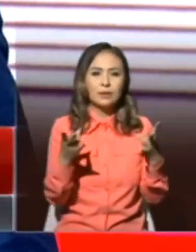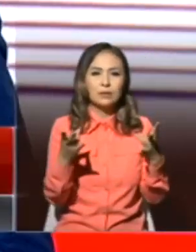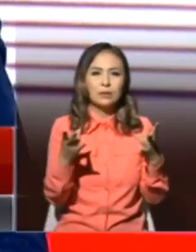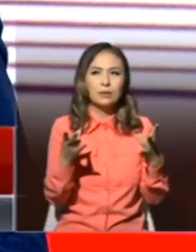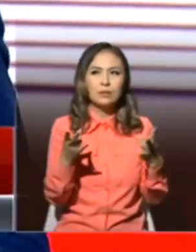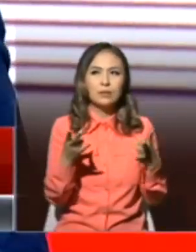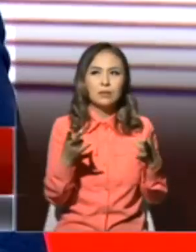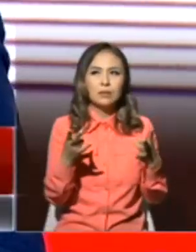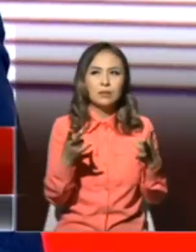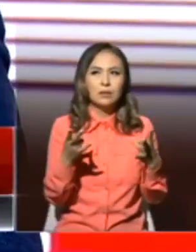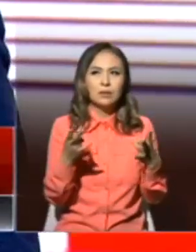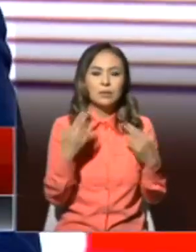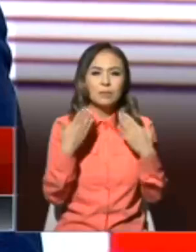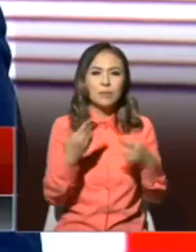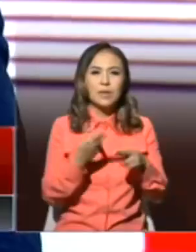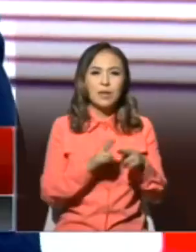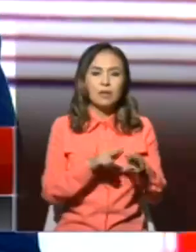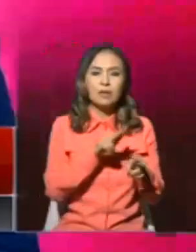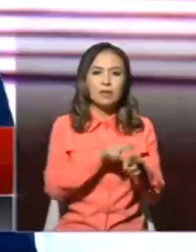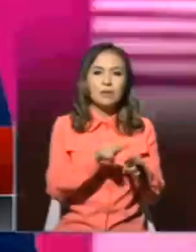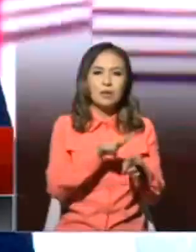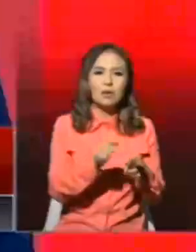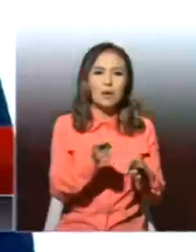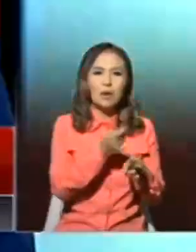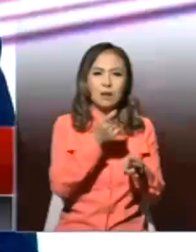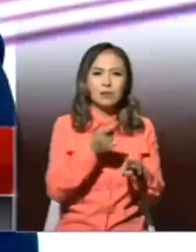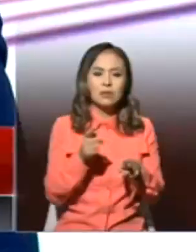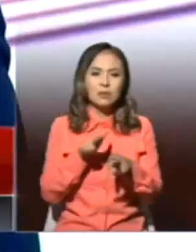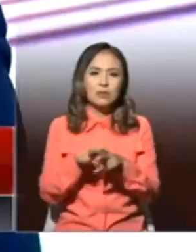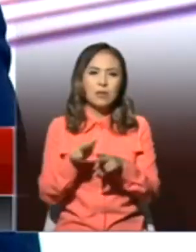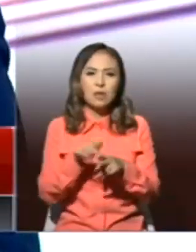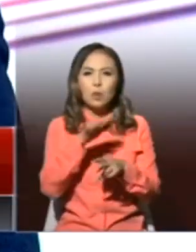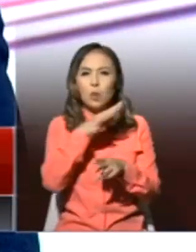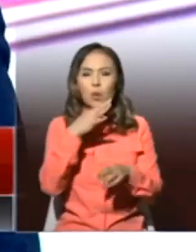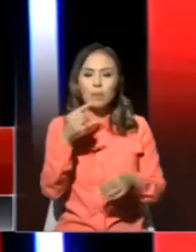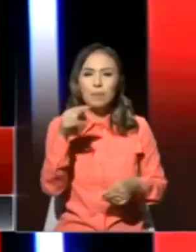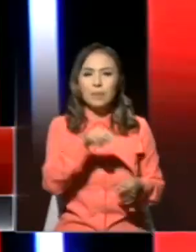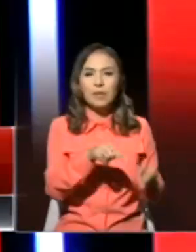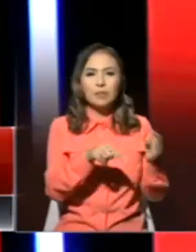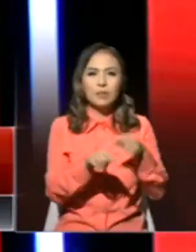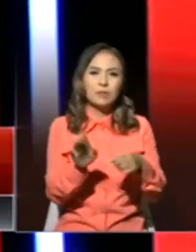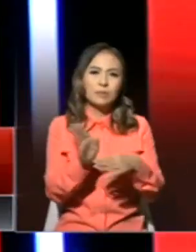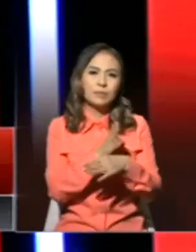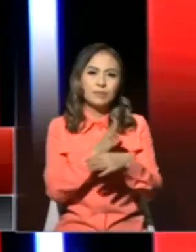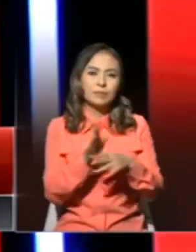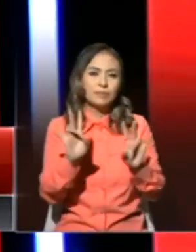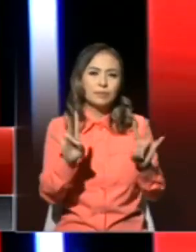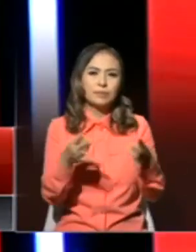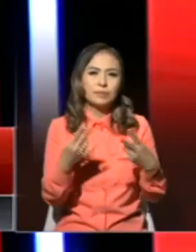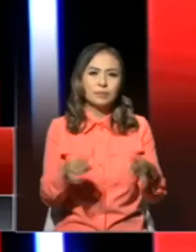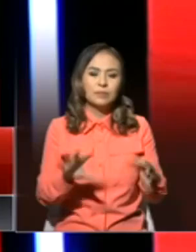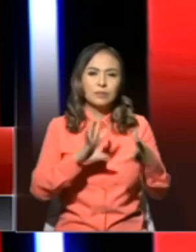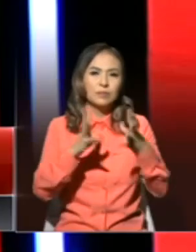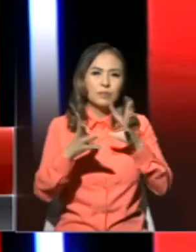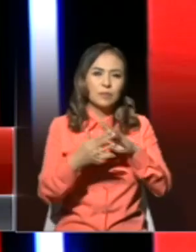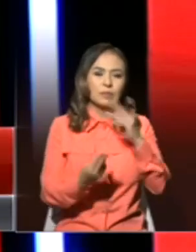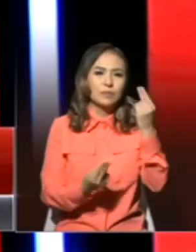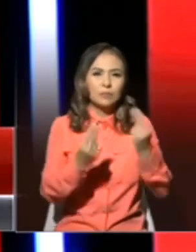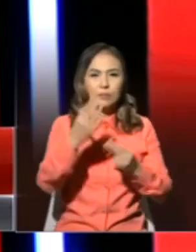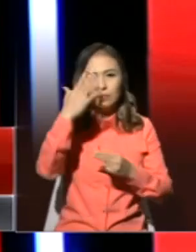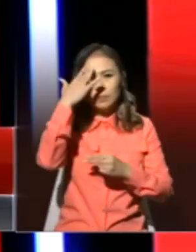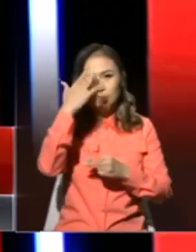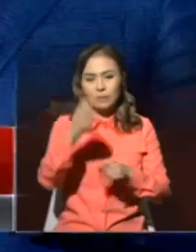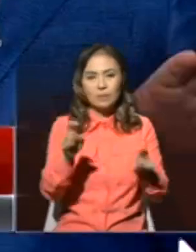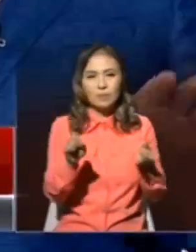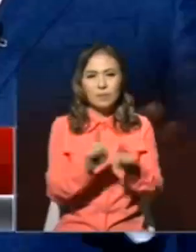Жаңағы мынаның зияны аз, мынаның зияны көп деп бір-бірінен бөлшектеп алатын ештеңе жоқ. Жалпы құмар ойынның барлығына